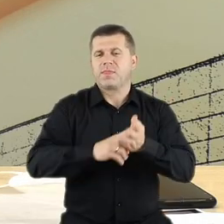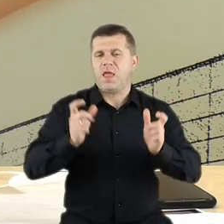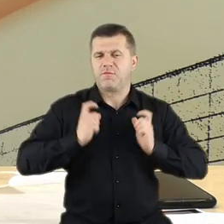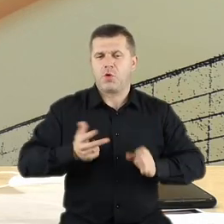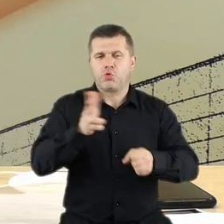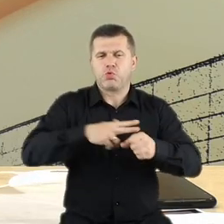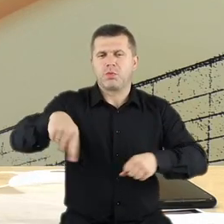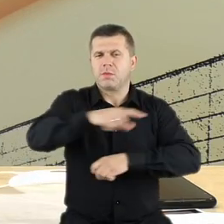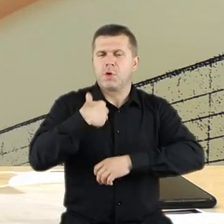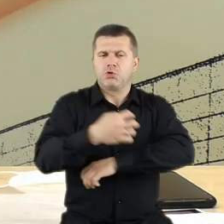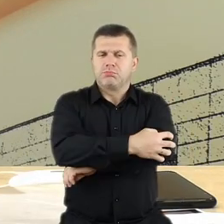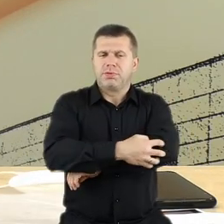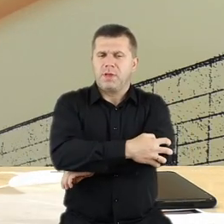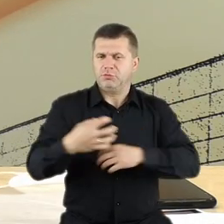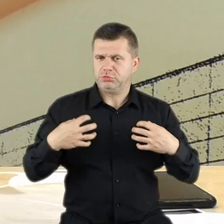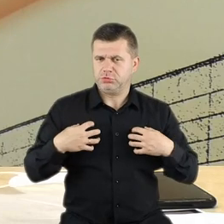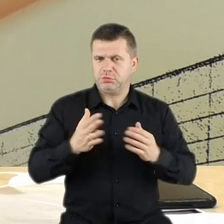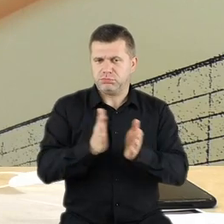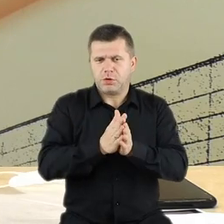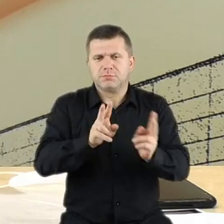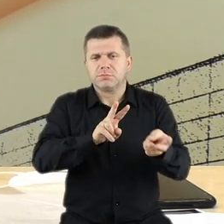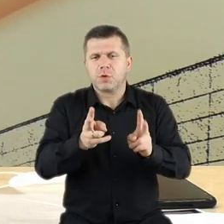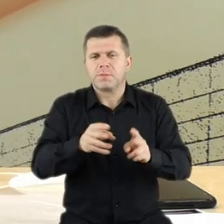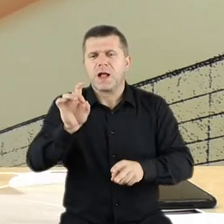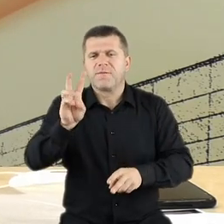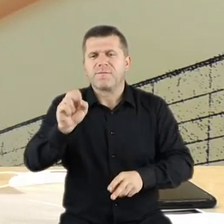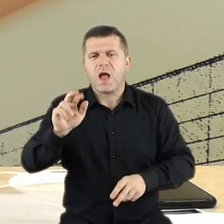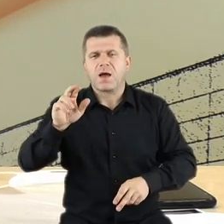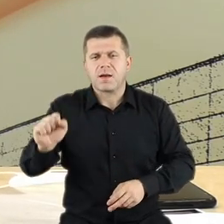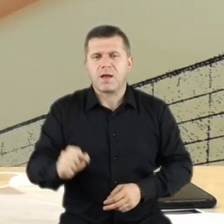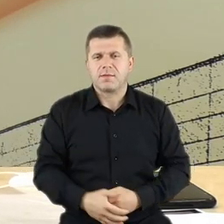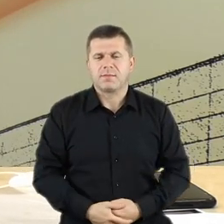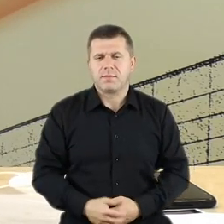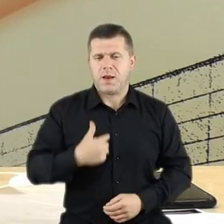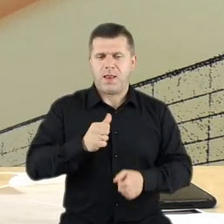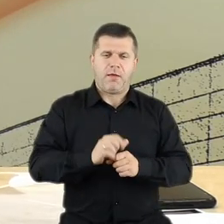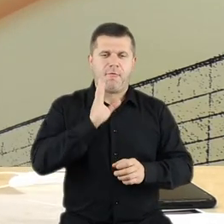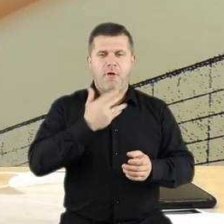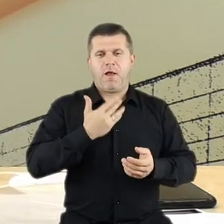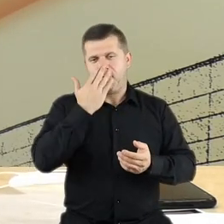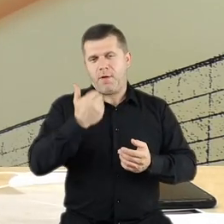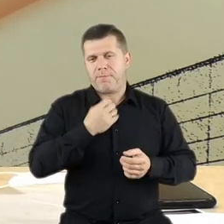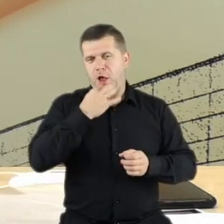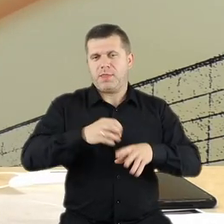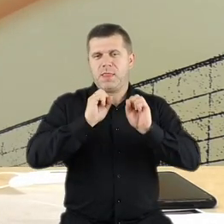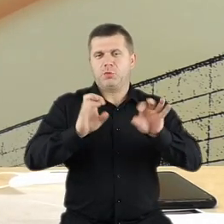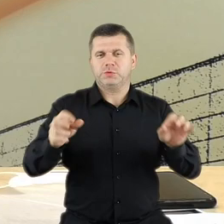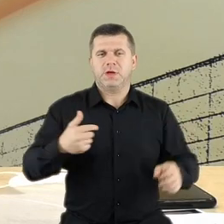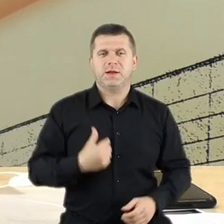biednie żyli Proszę mi to przetłumaczyć na gwarę jestem jak pani nauczycielka teraz